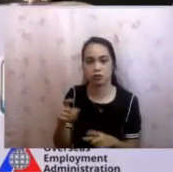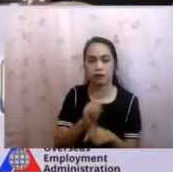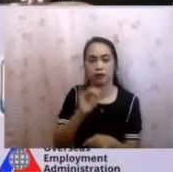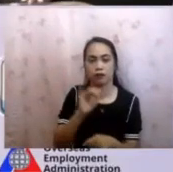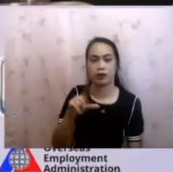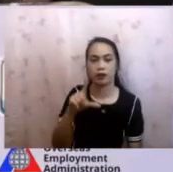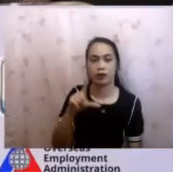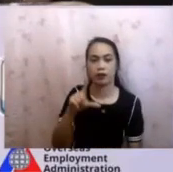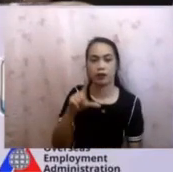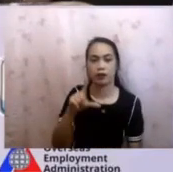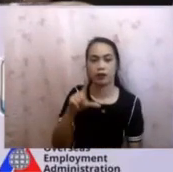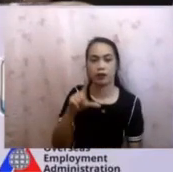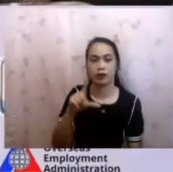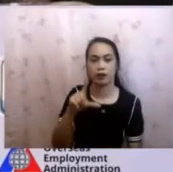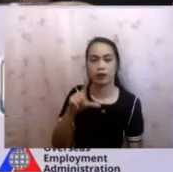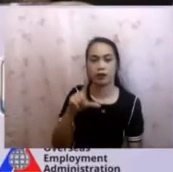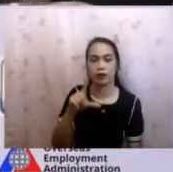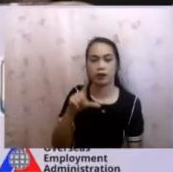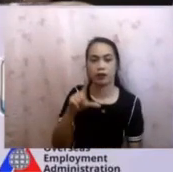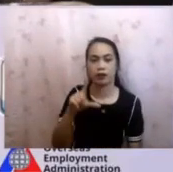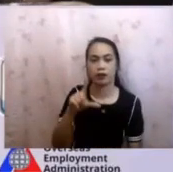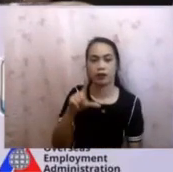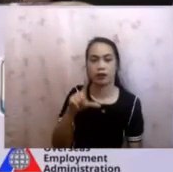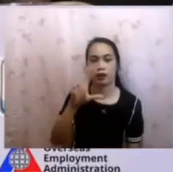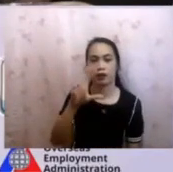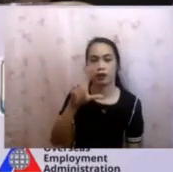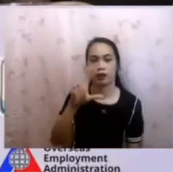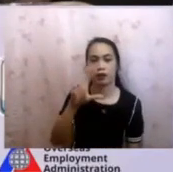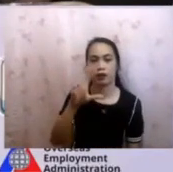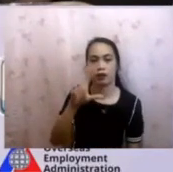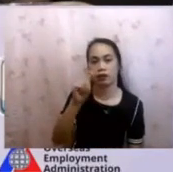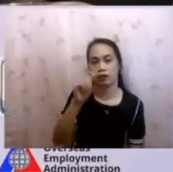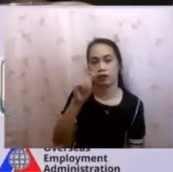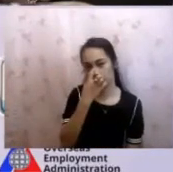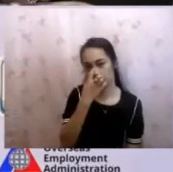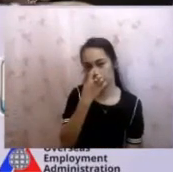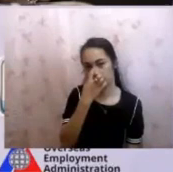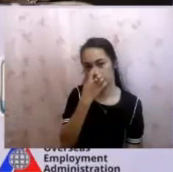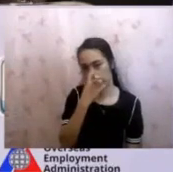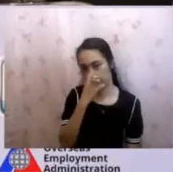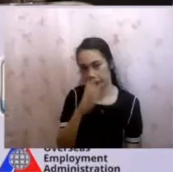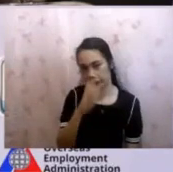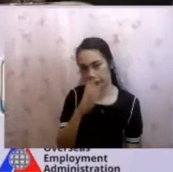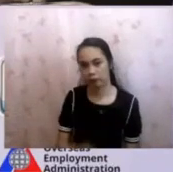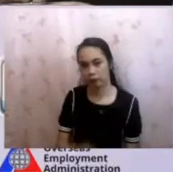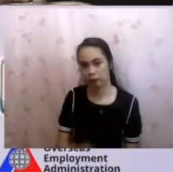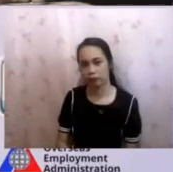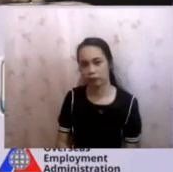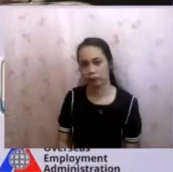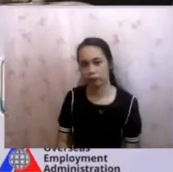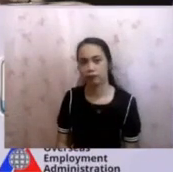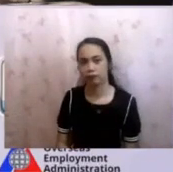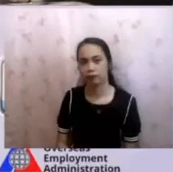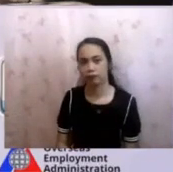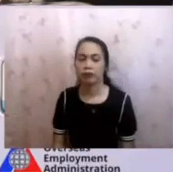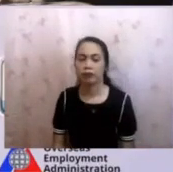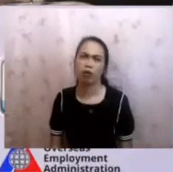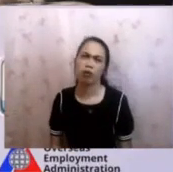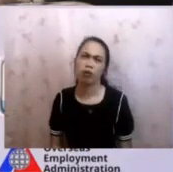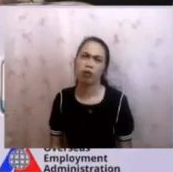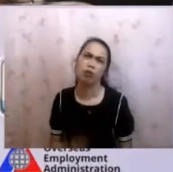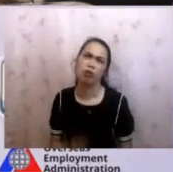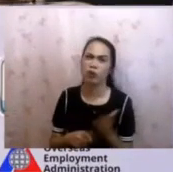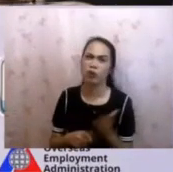may mo ipakita parang makabalo ang mga tao or teller ng mga agencies nga mangita akong trabaho gintinod